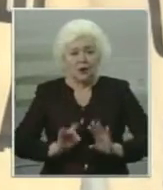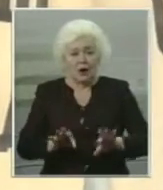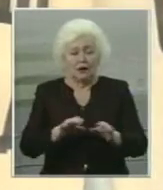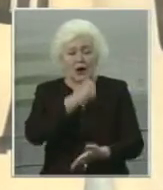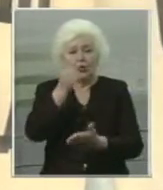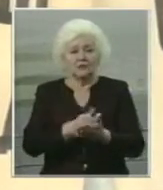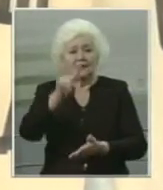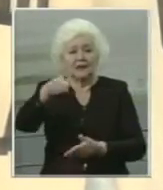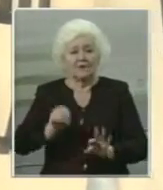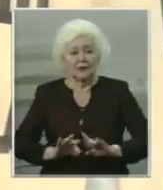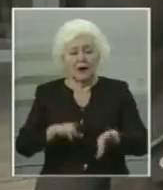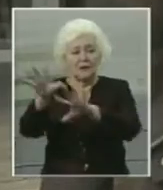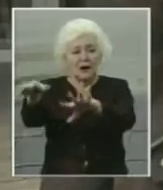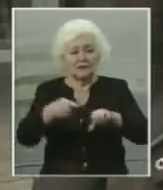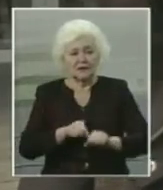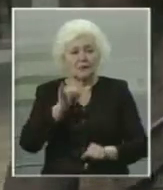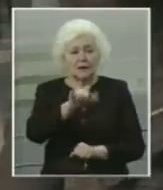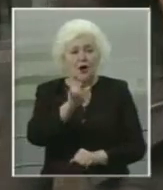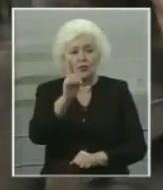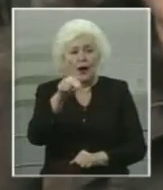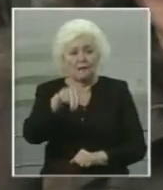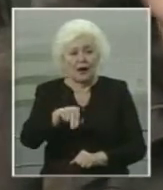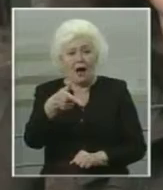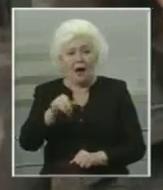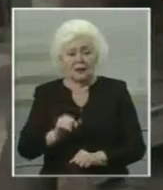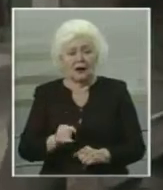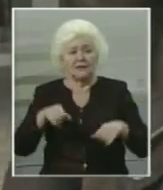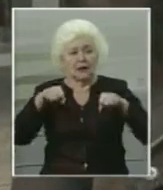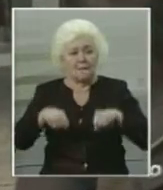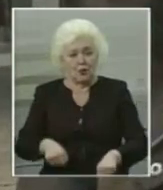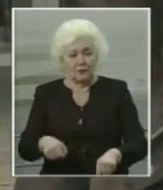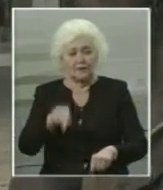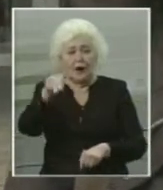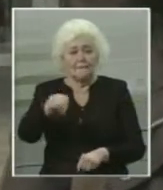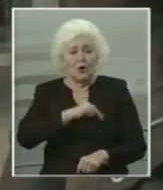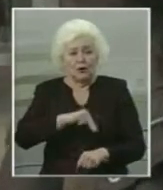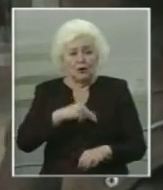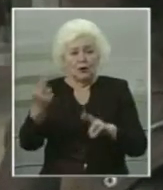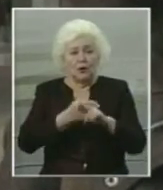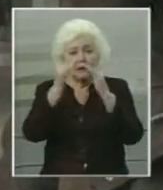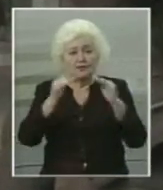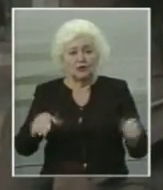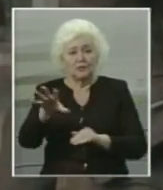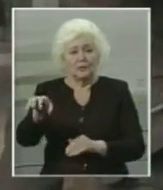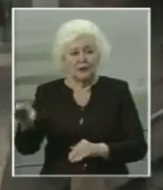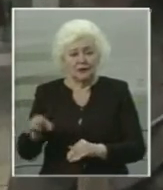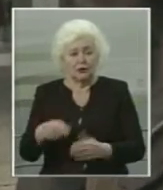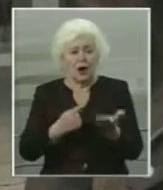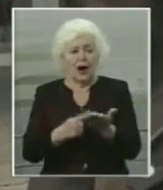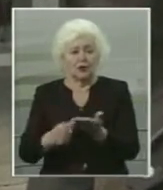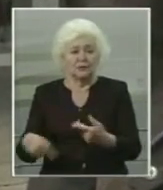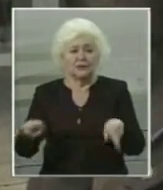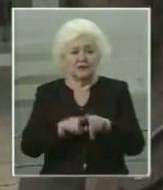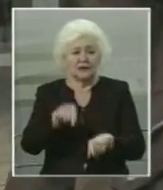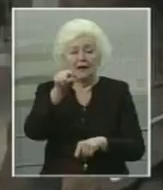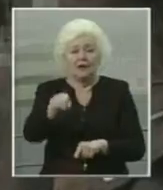Основна вимога акції – забрати у КП «Гарантія» повноваження по роботі з безпритульними тваринами. Аргументація така –